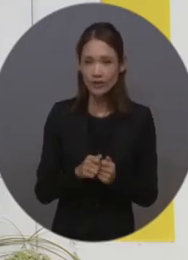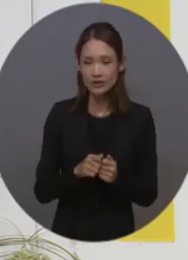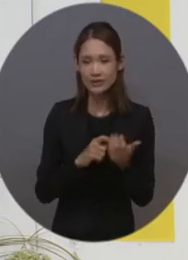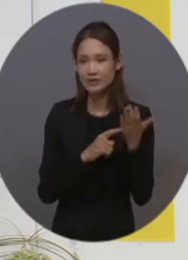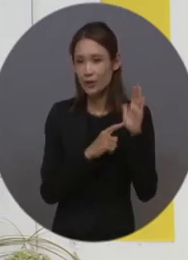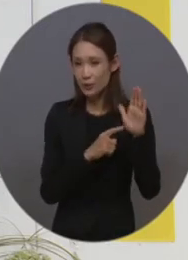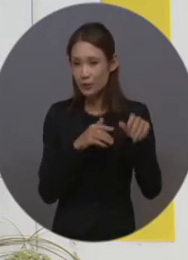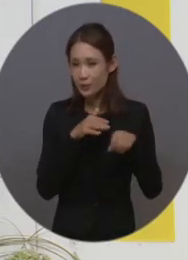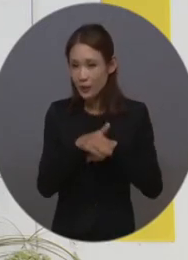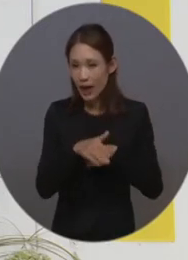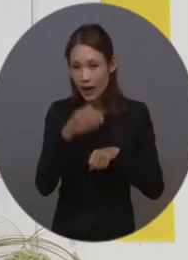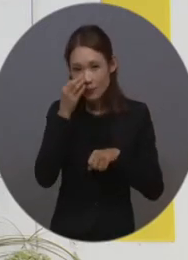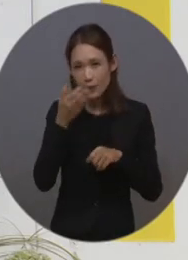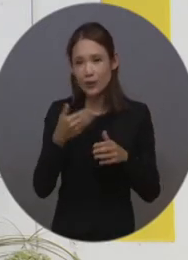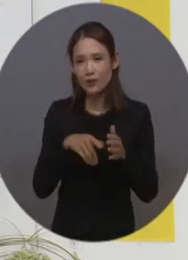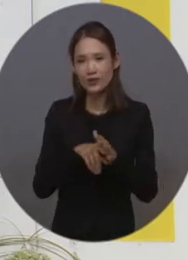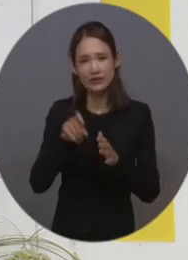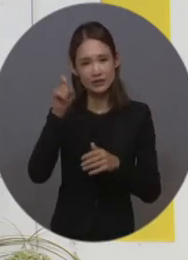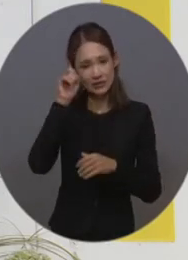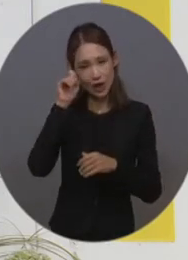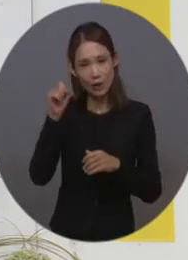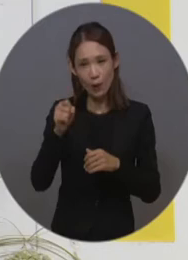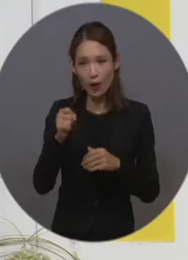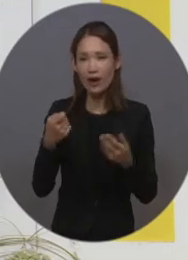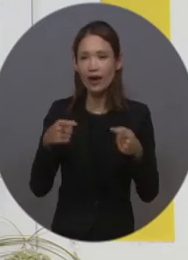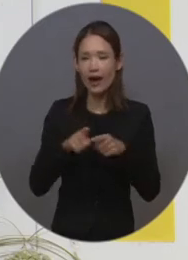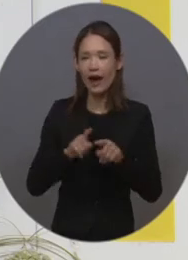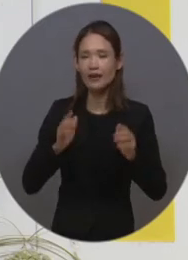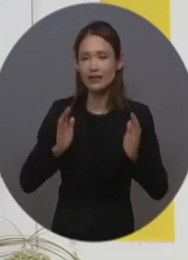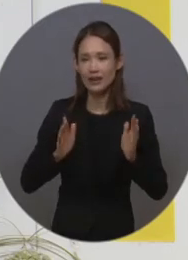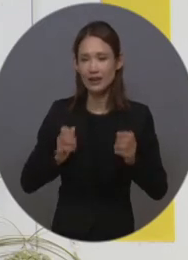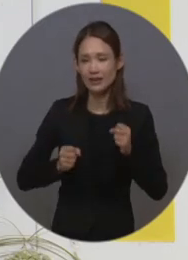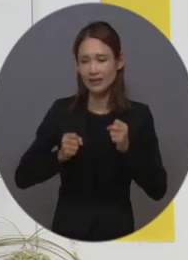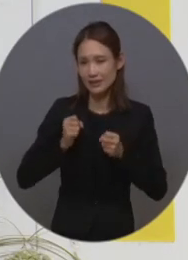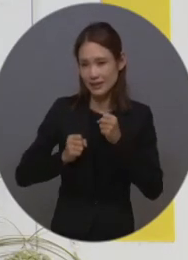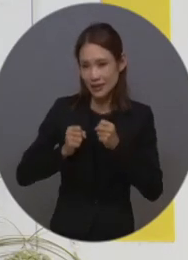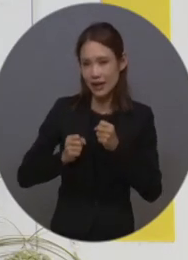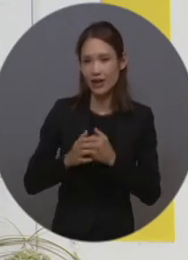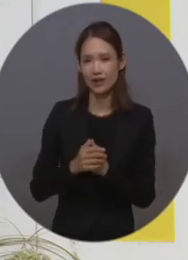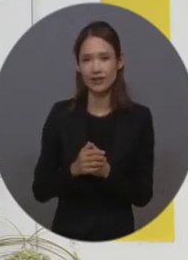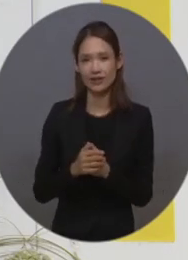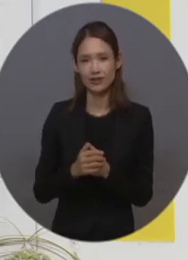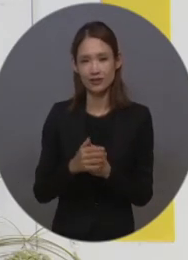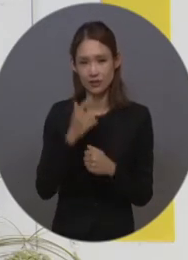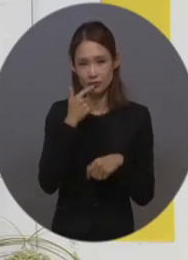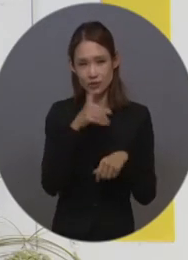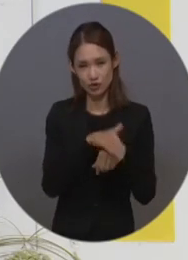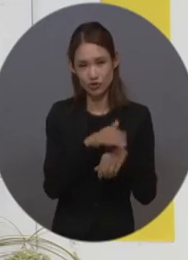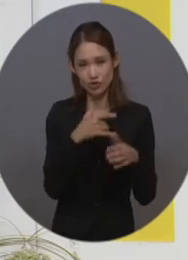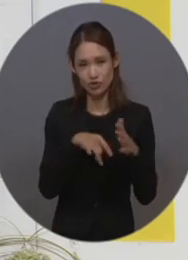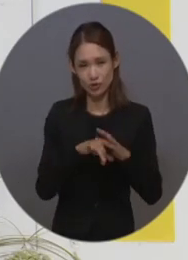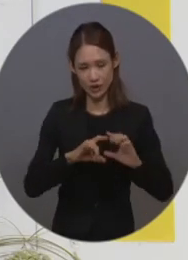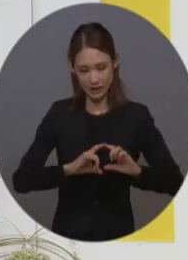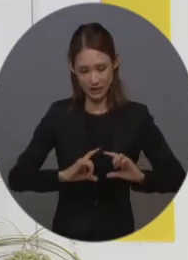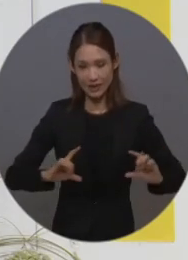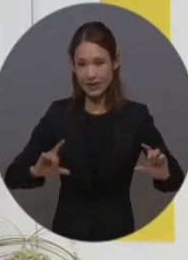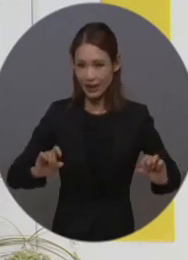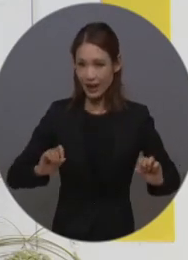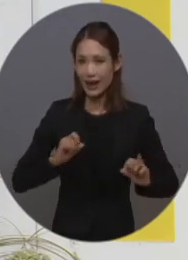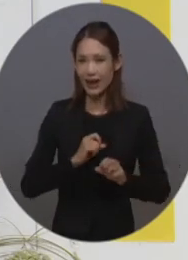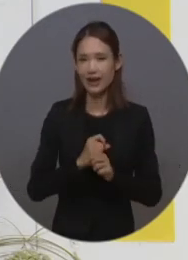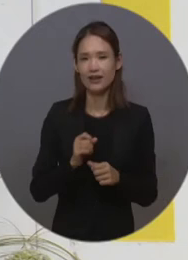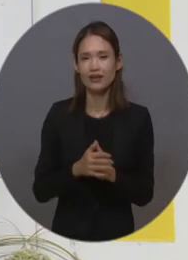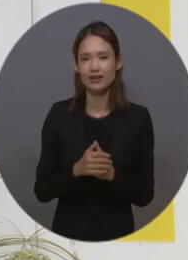대통령이 아침에 네. 새벽에 이제 같이 뛰는 거죠. 네. 민주주의를 위한 조깅 뭐 이렇게 타이틀을 그때 붙였었습니다.